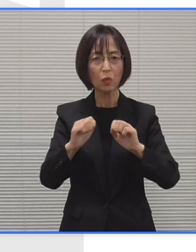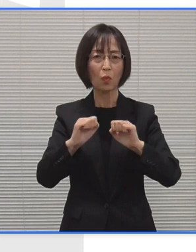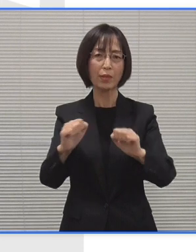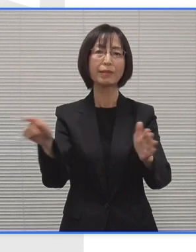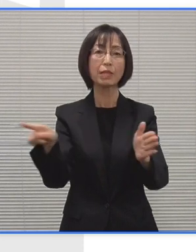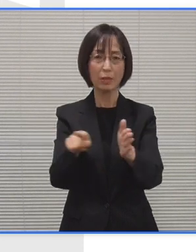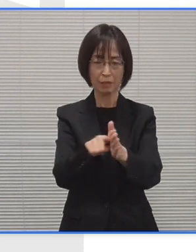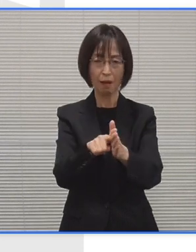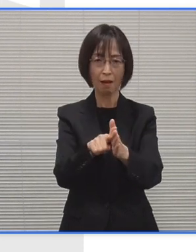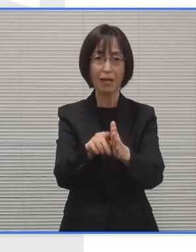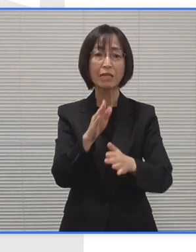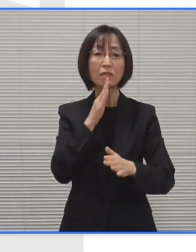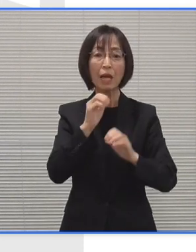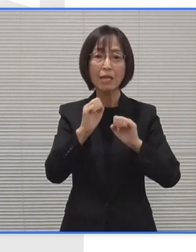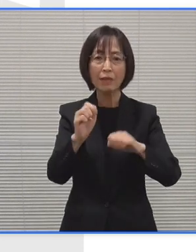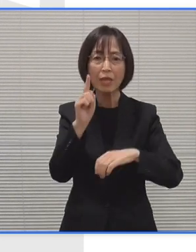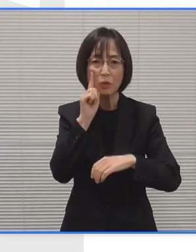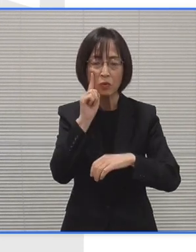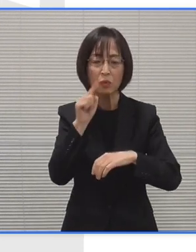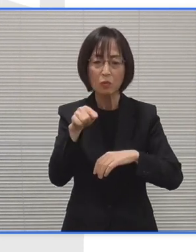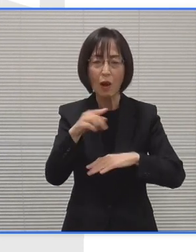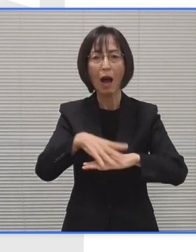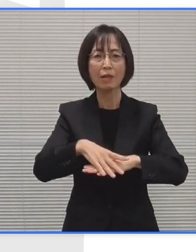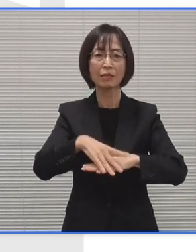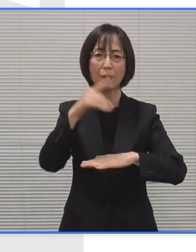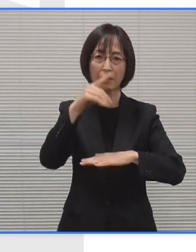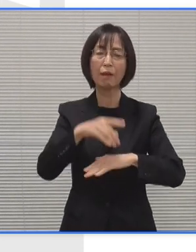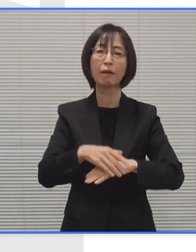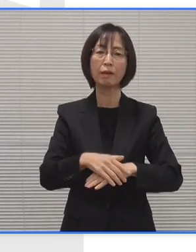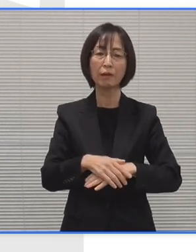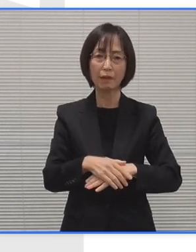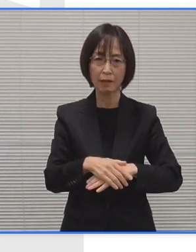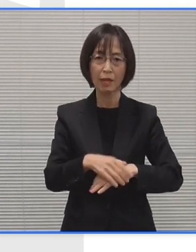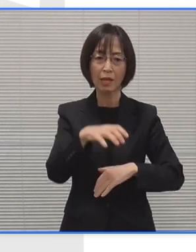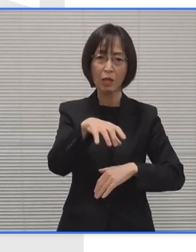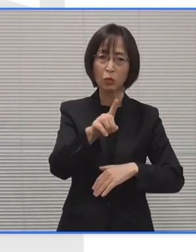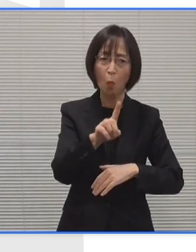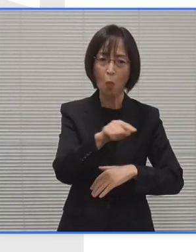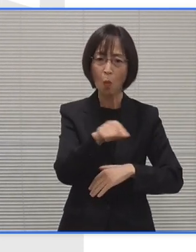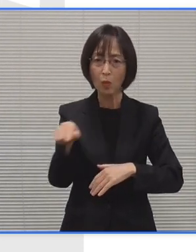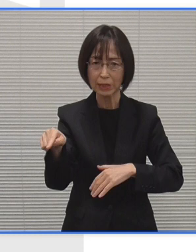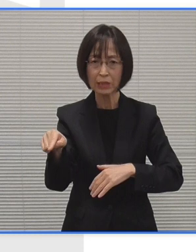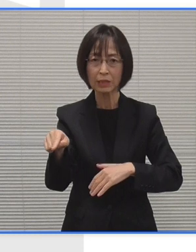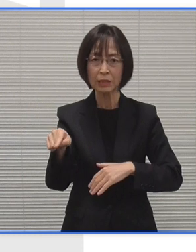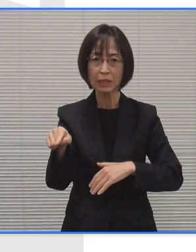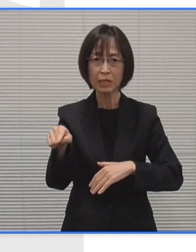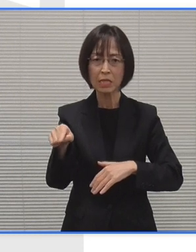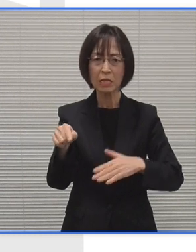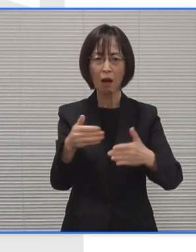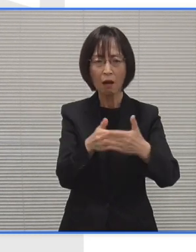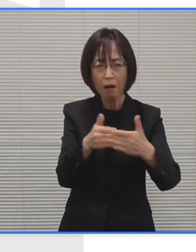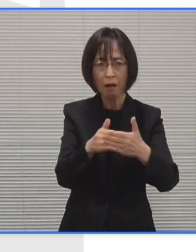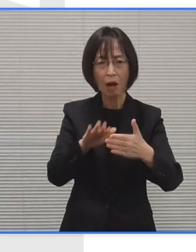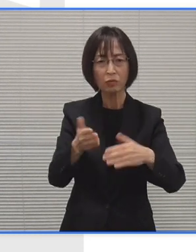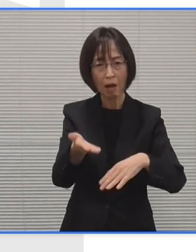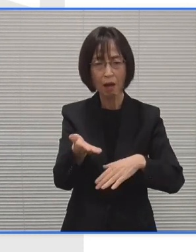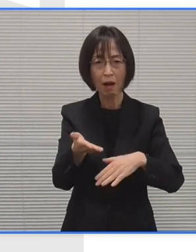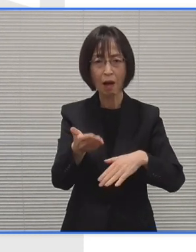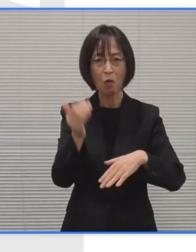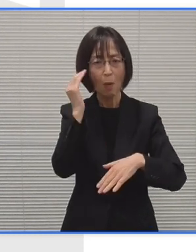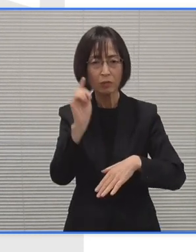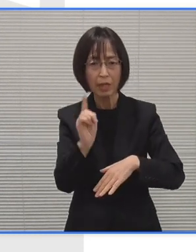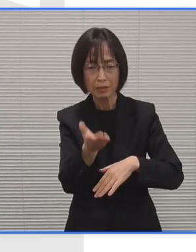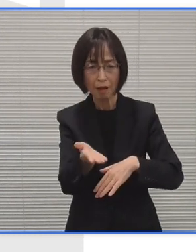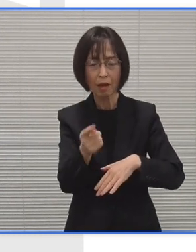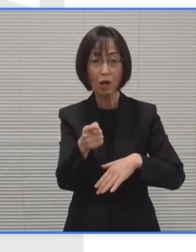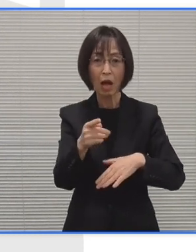、実際やってみるというのが初めてになりますので、どこに、支障が出るのか、例えばこういう時には